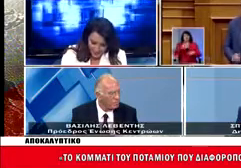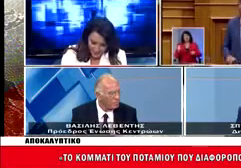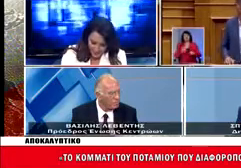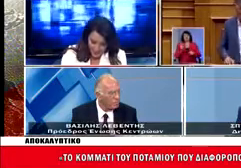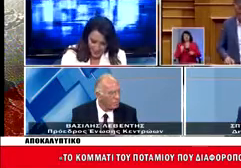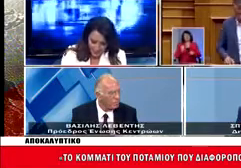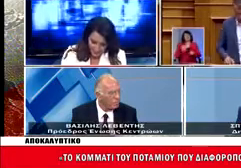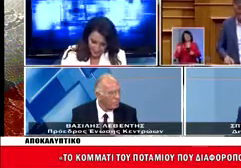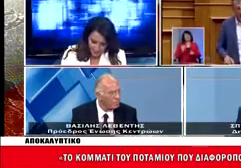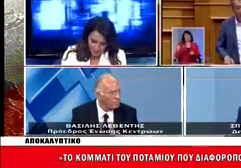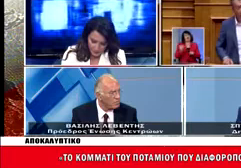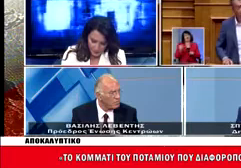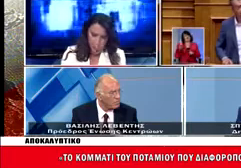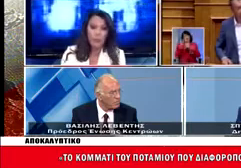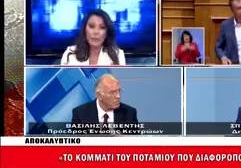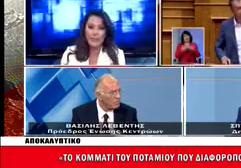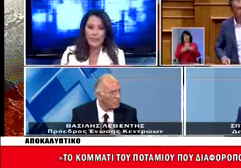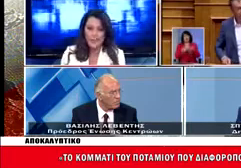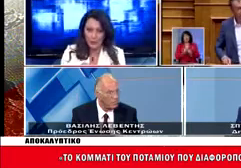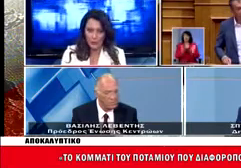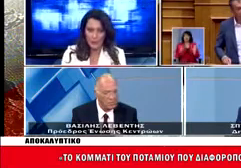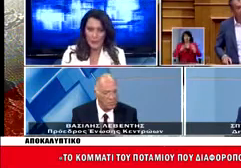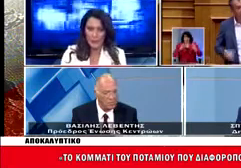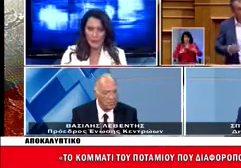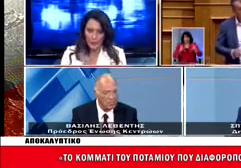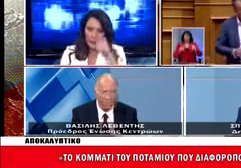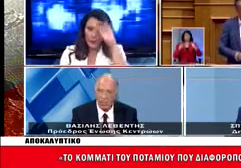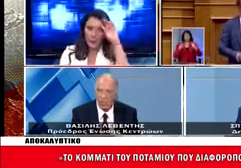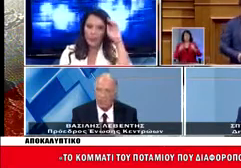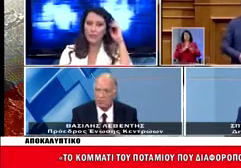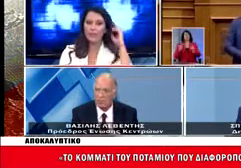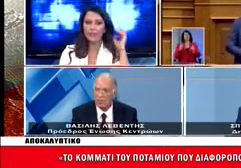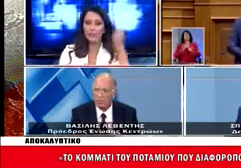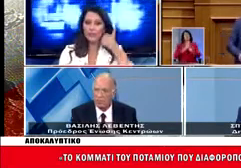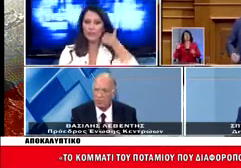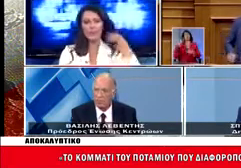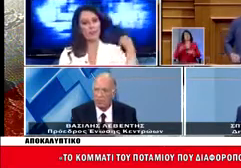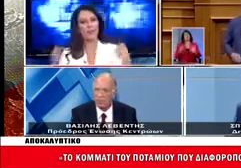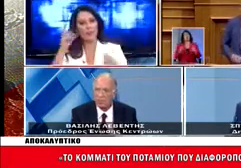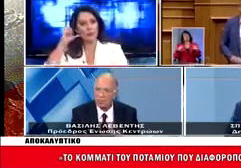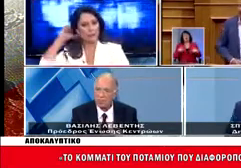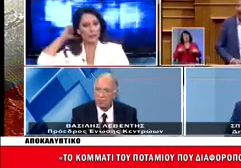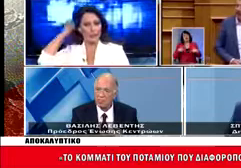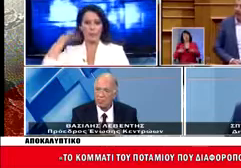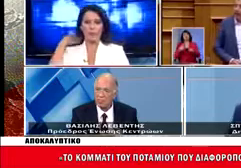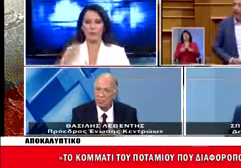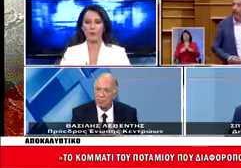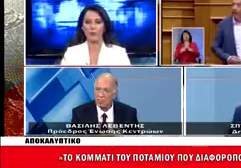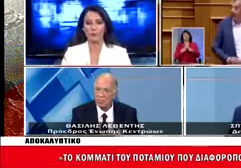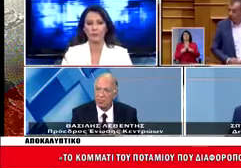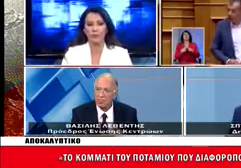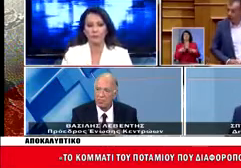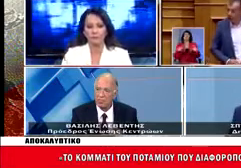κύριου Σκανδαλίδη και. Σας ρωτώ με το χέρι στην καρδιά. Να το δούμε. Ναι. Ναι. Να δούμε το τι συνέβη χθες με τον κύριο Σκανδαλίδη. Ερχόμαστε για την απάντηση του